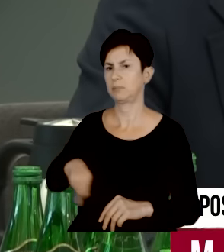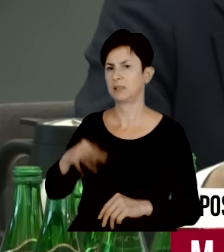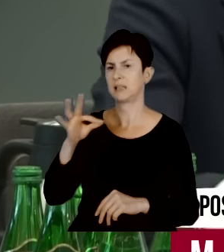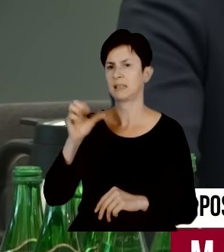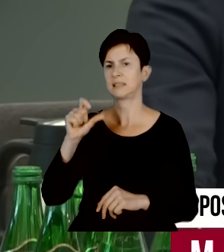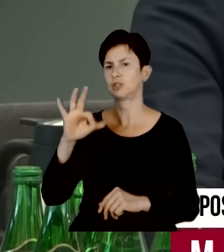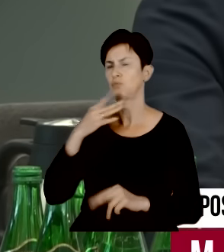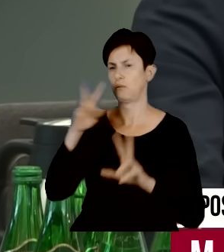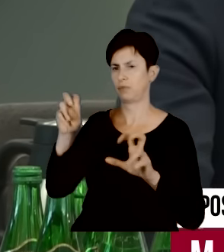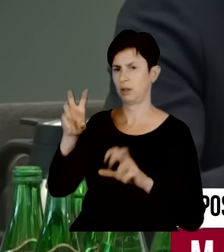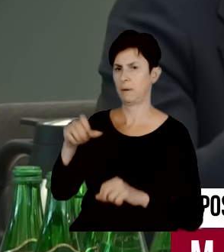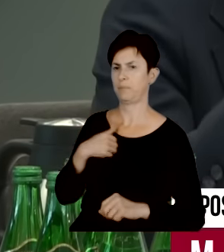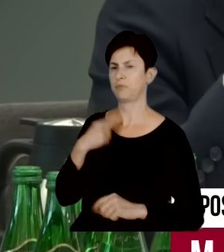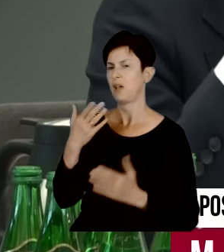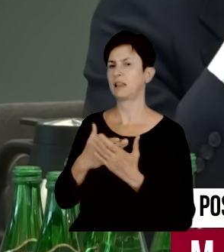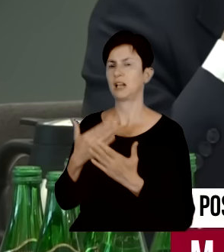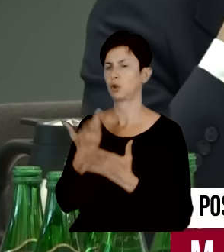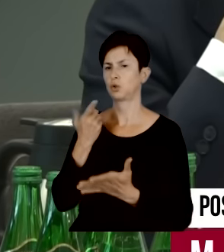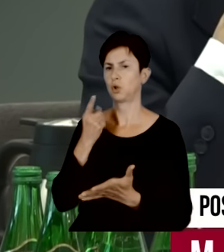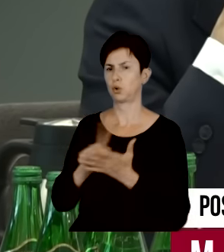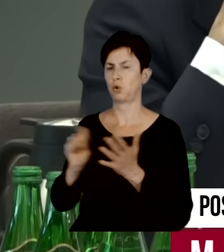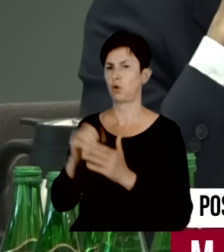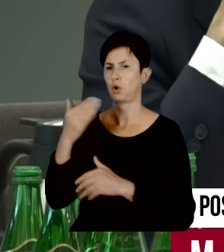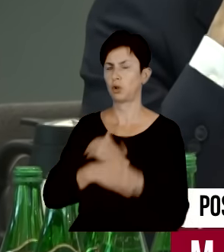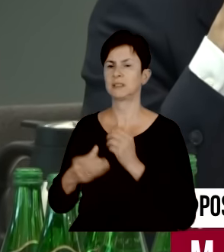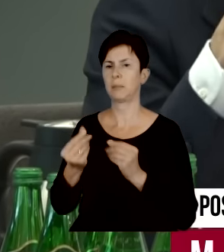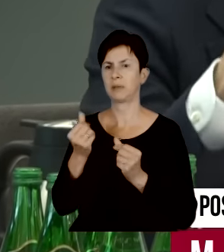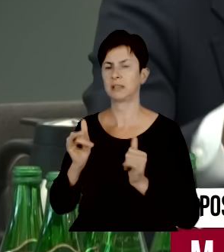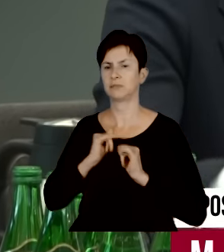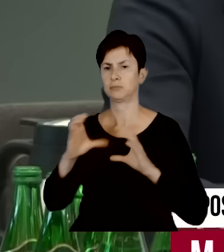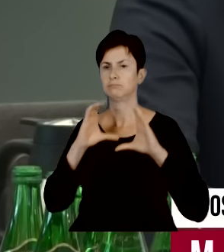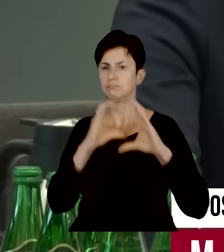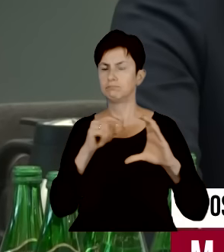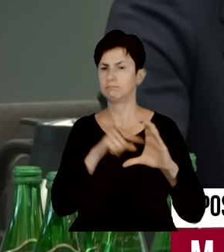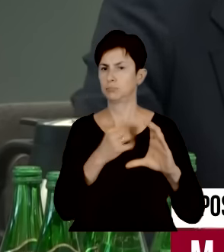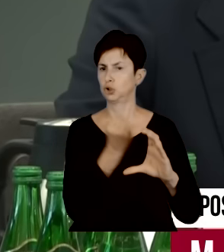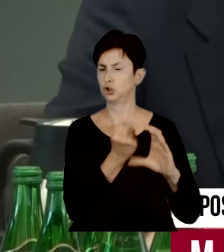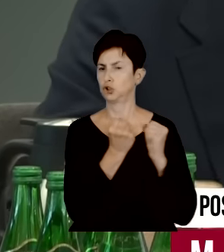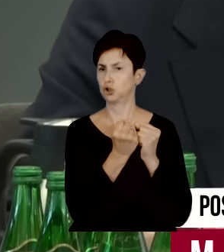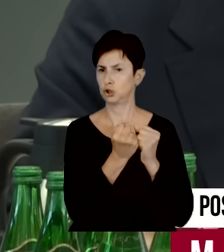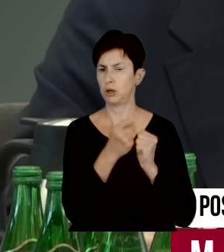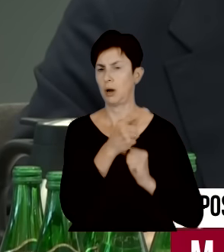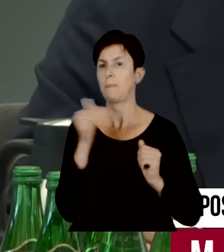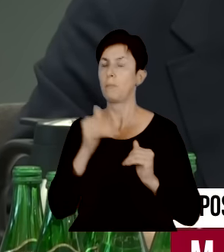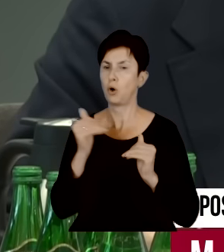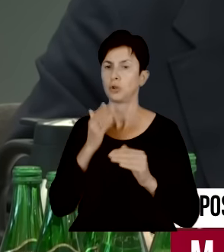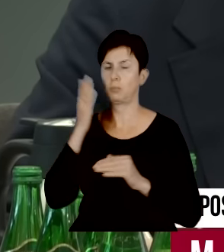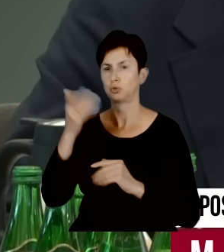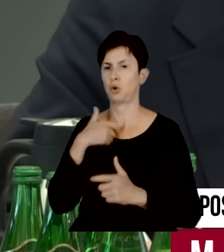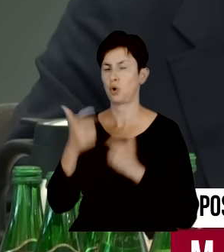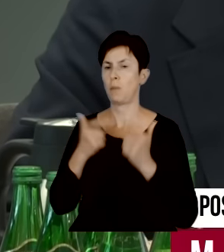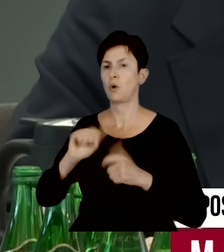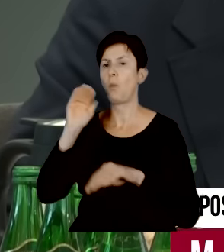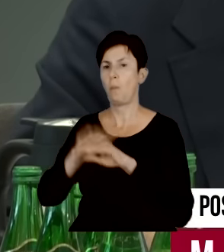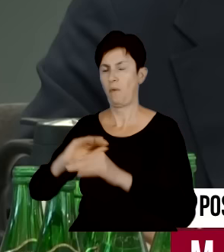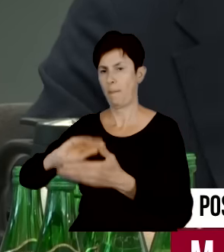mówię Dlaczego nie udało się doprowadzić do końca zabezpieczenia środków które umożliwiłyby umożliwiłyby mi zawarcie takiej